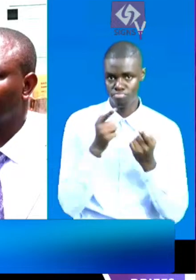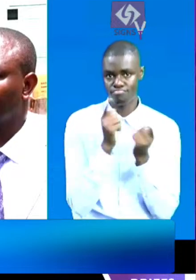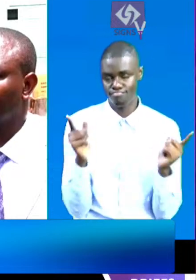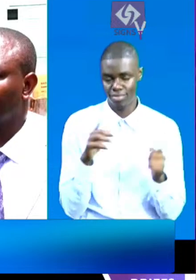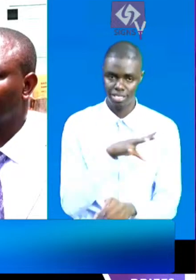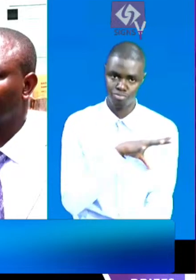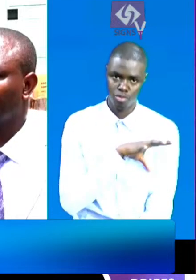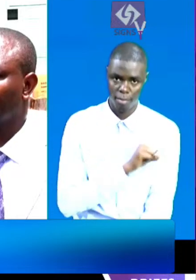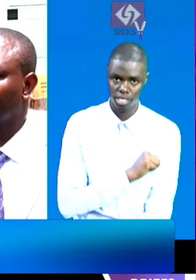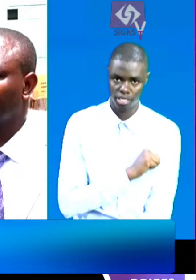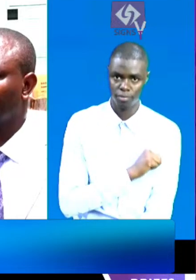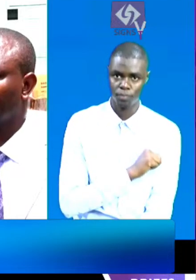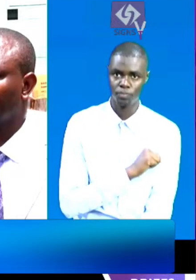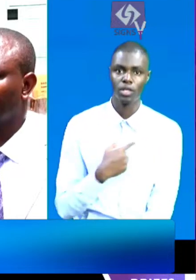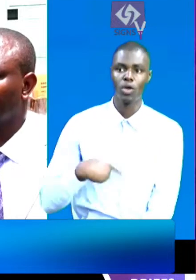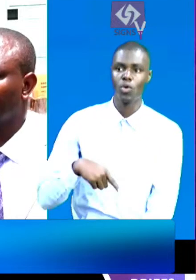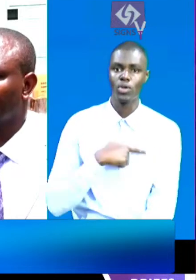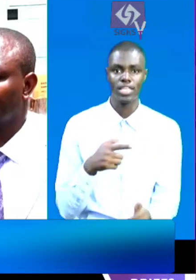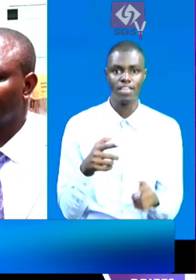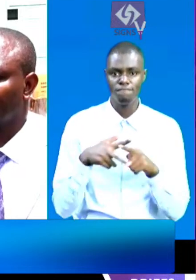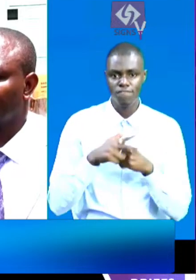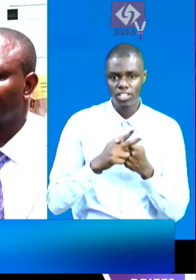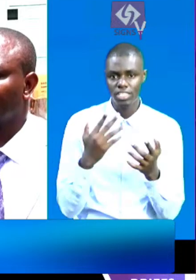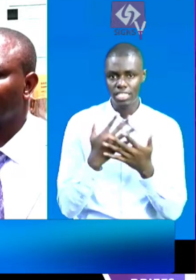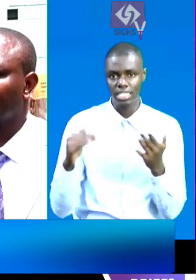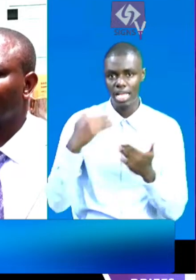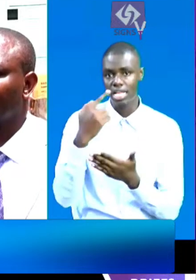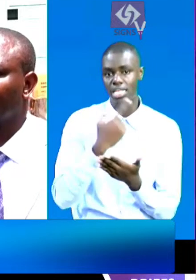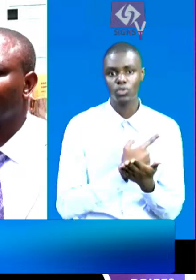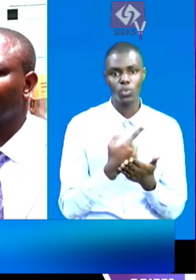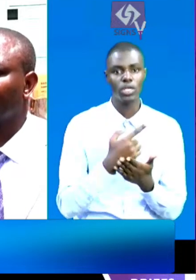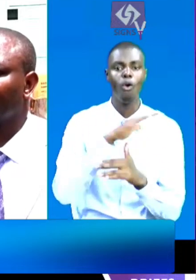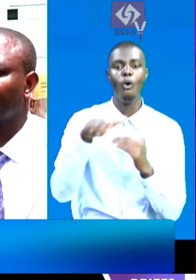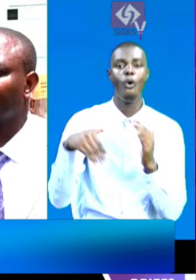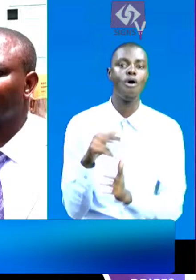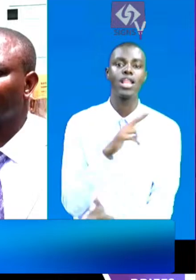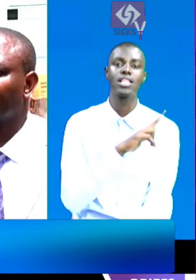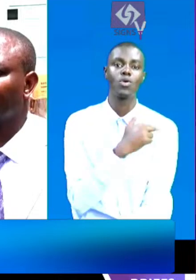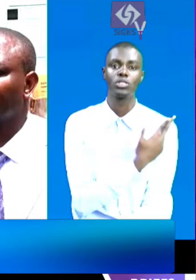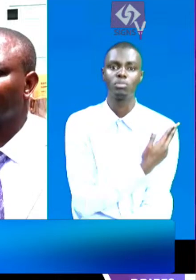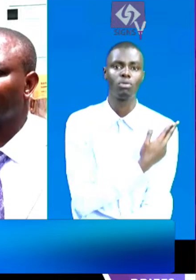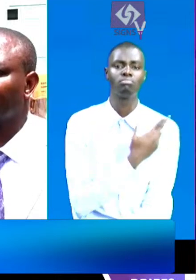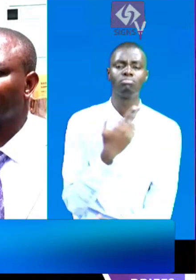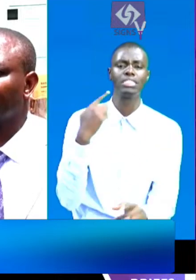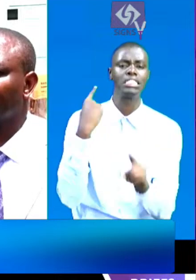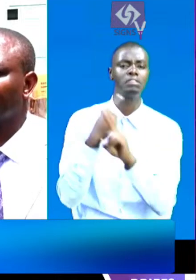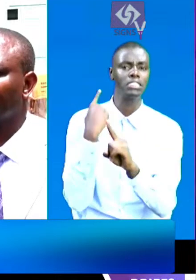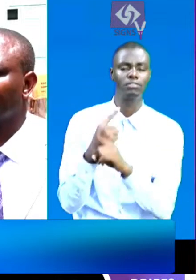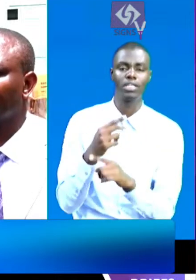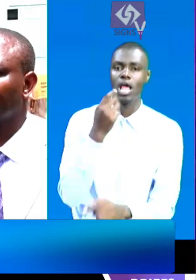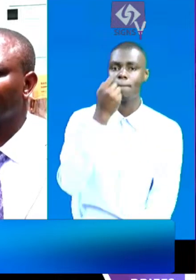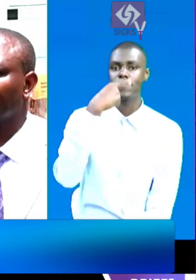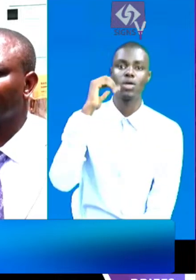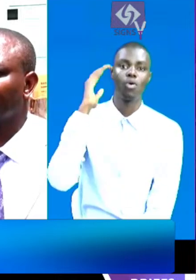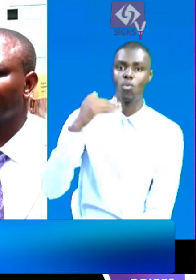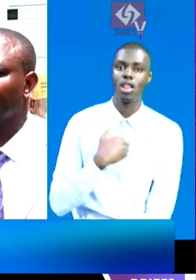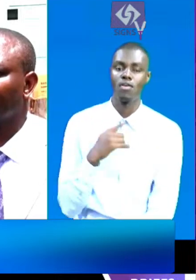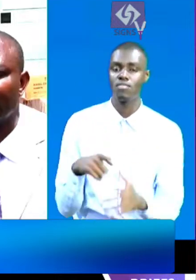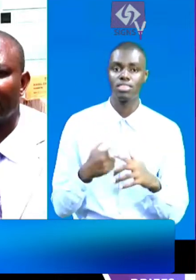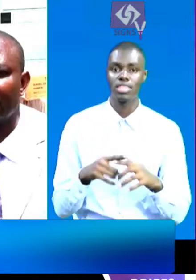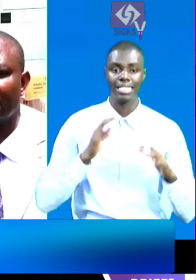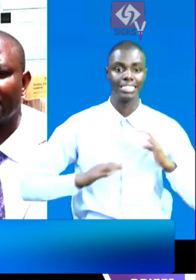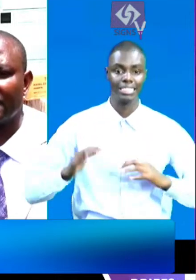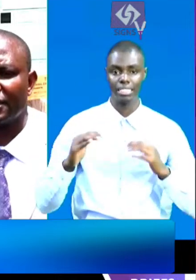watulie, turekebishe hii maneno. Wiki ijayo kila hospitali, sianati zote zitakuwa na mandawa, ndio wananchi wetu tuendelee